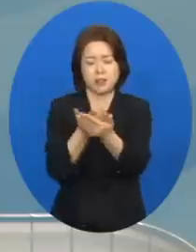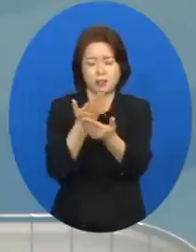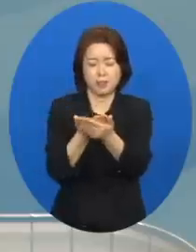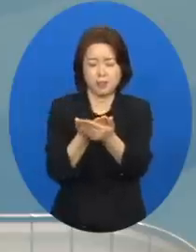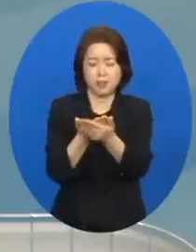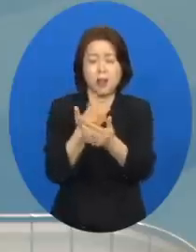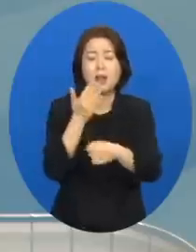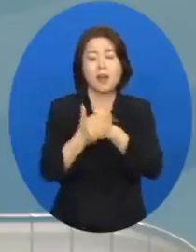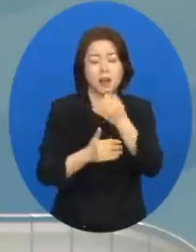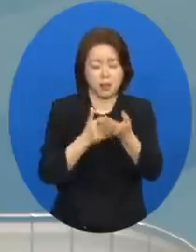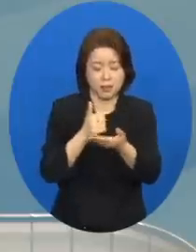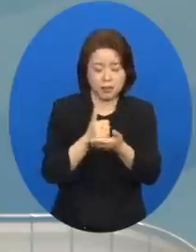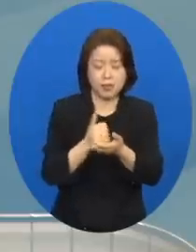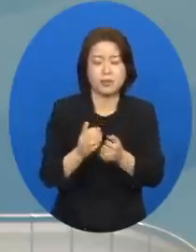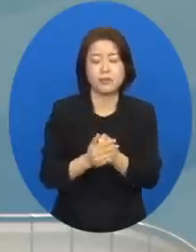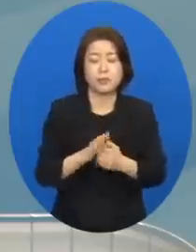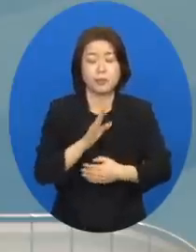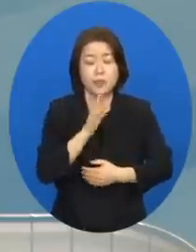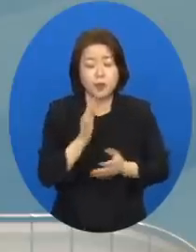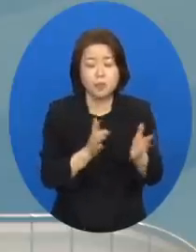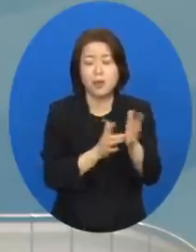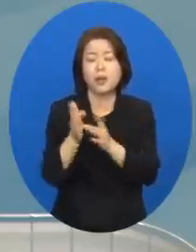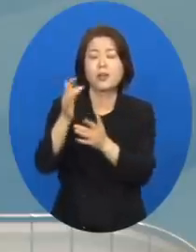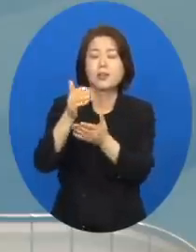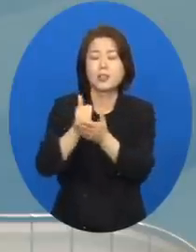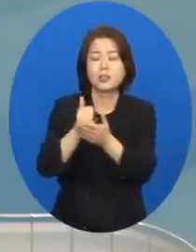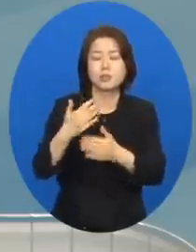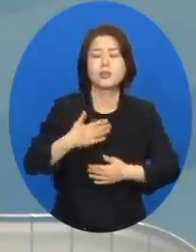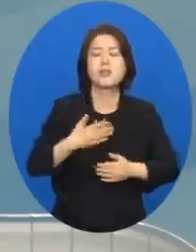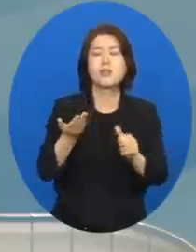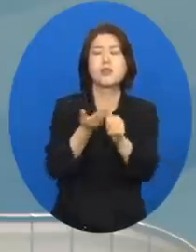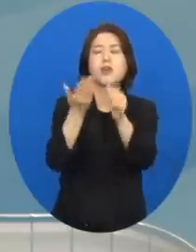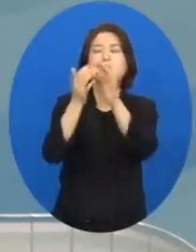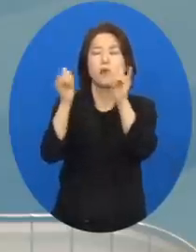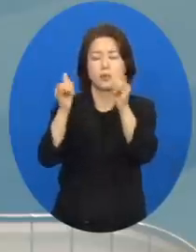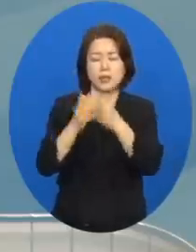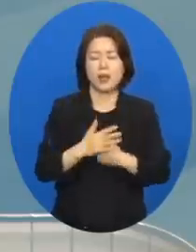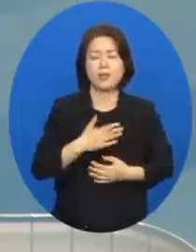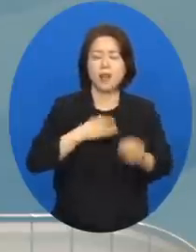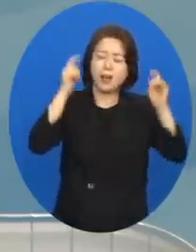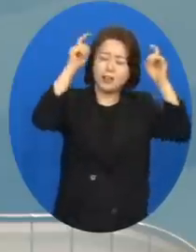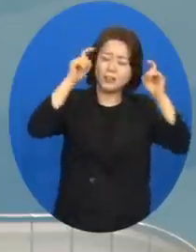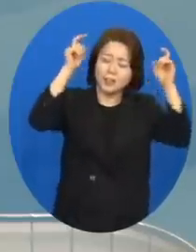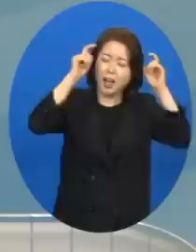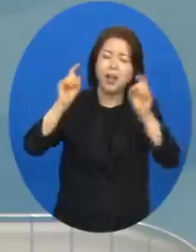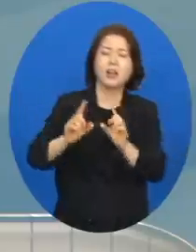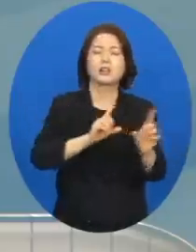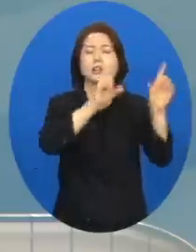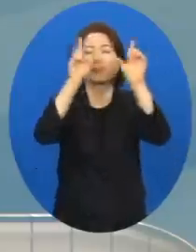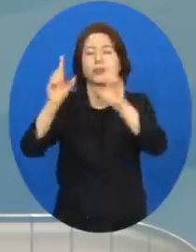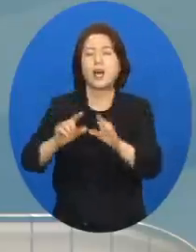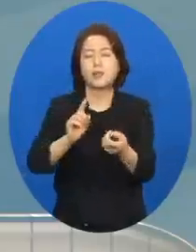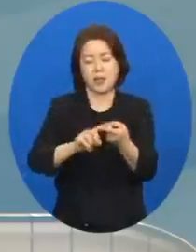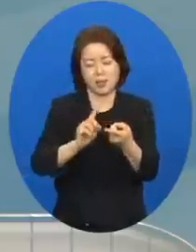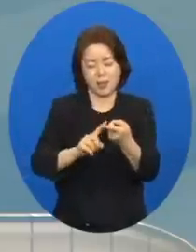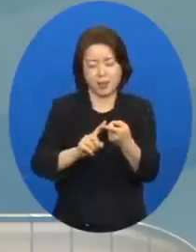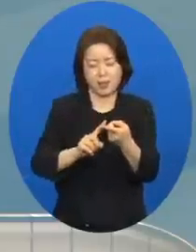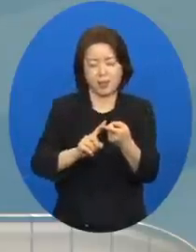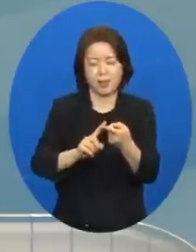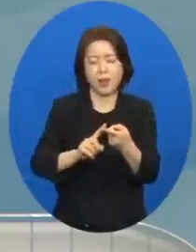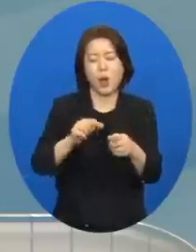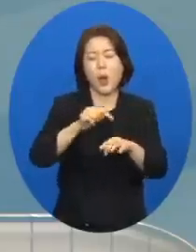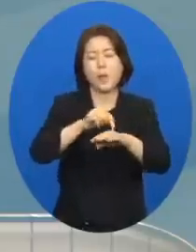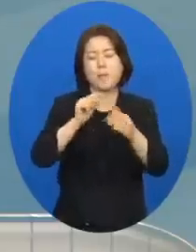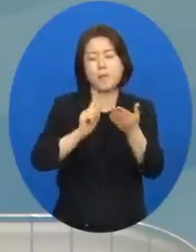원합니다. 하나님, 정말 예수님 목자시고 나는 양으로서의 사는 삶에 대하여